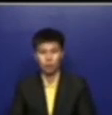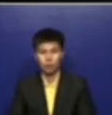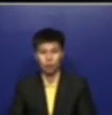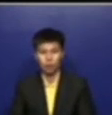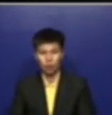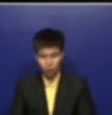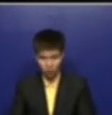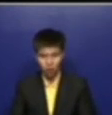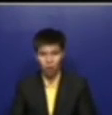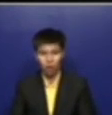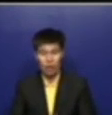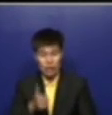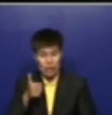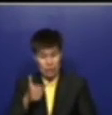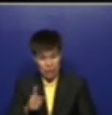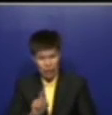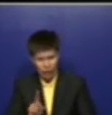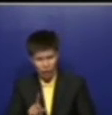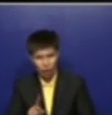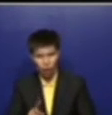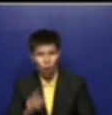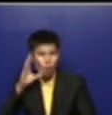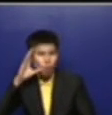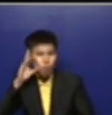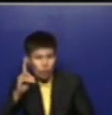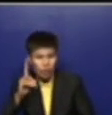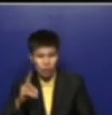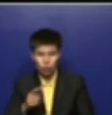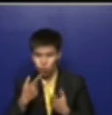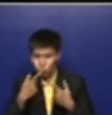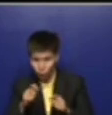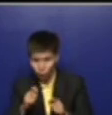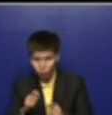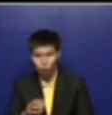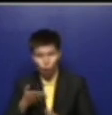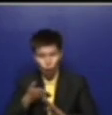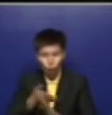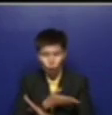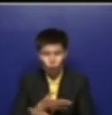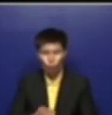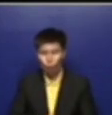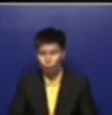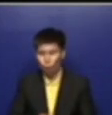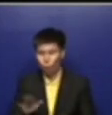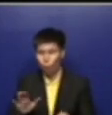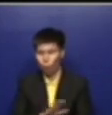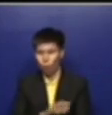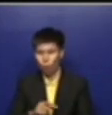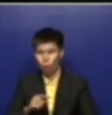พรุ่งนี้ก่อนครบ14วันมันจะเป็นทางออกครับฝากท่านประธานด้วยครับขอบพระคุณครับ